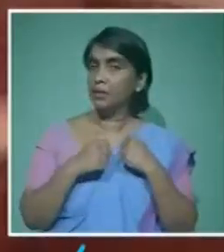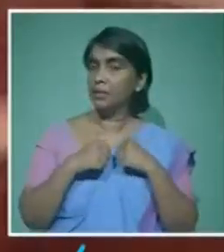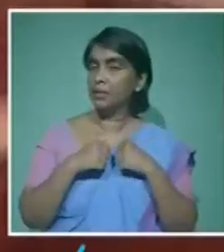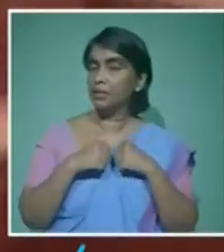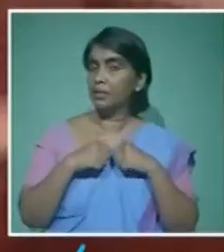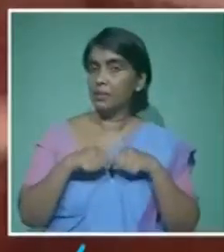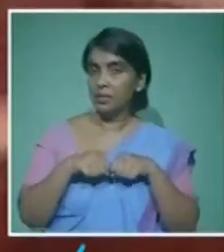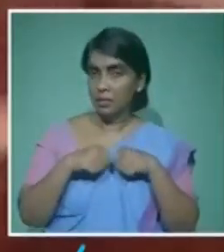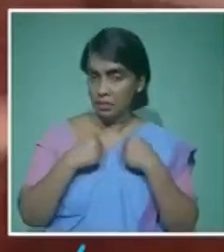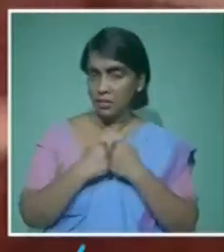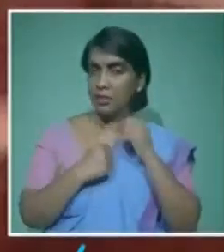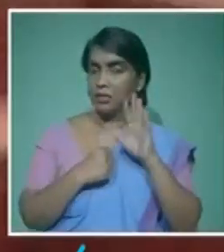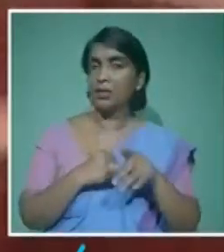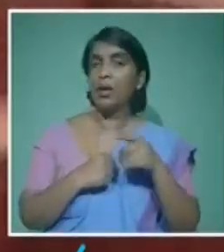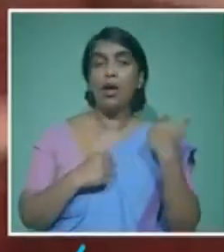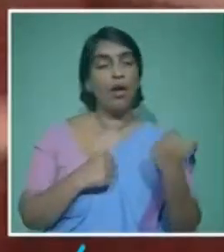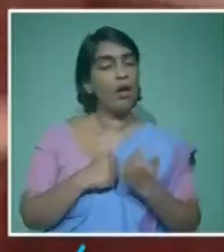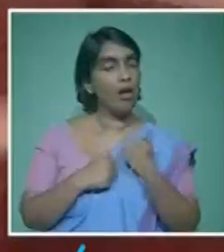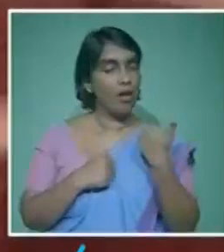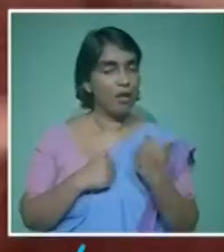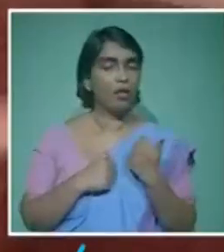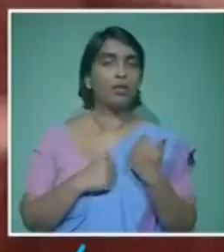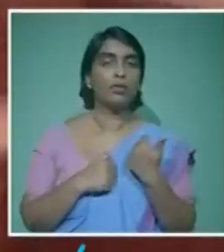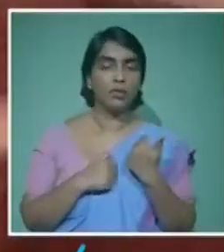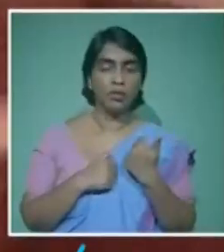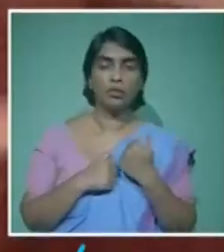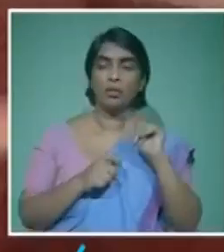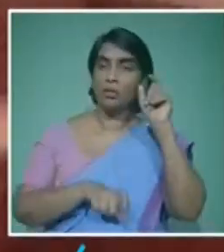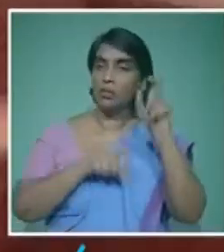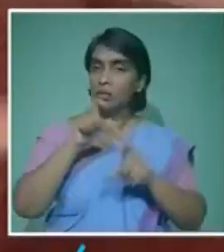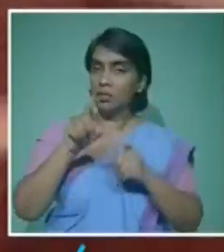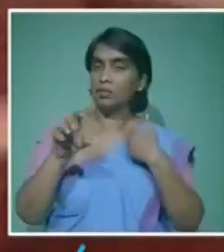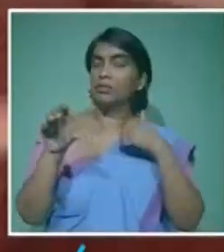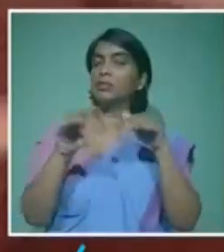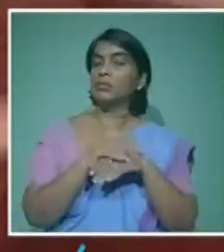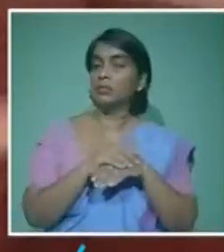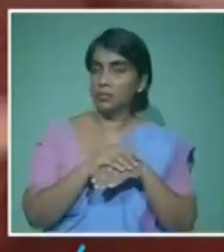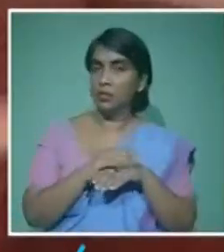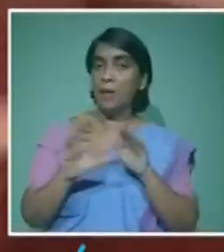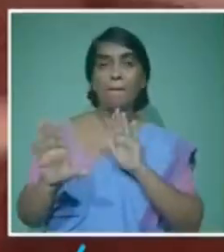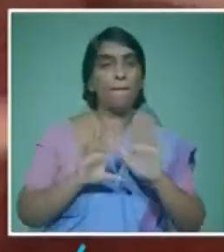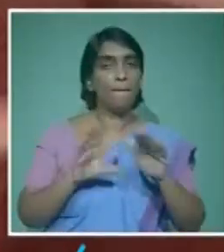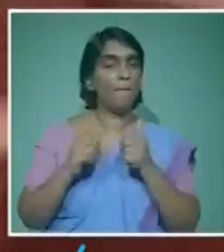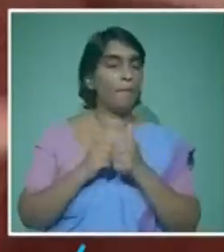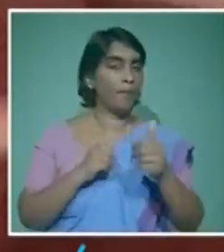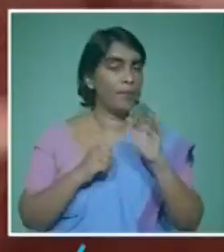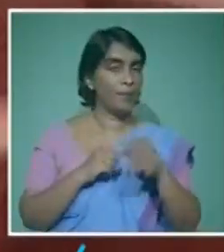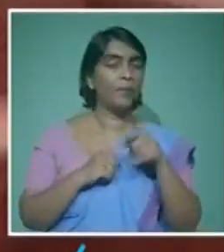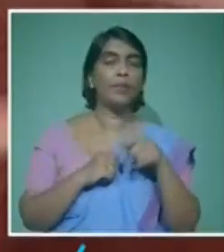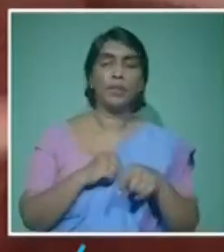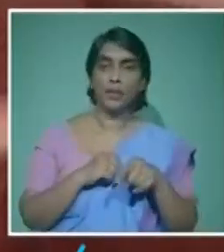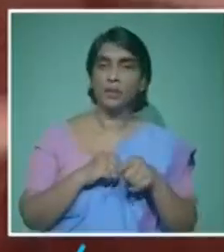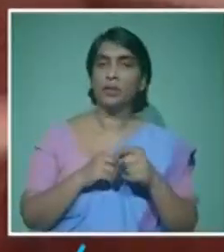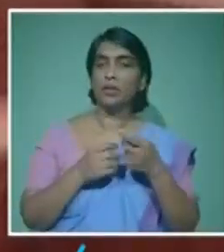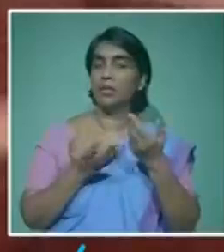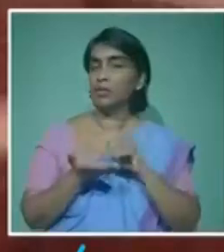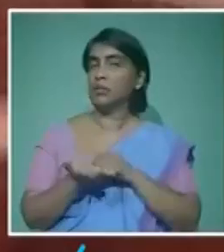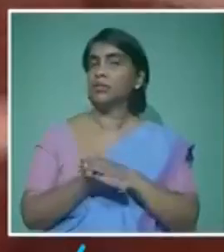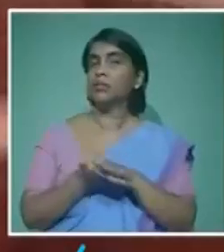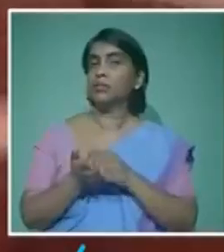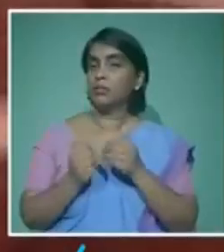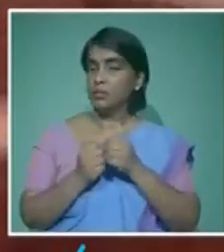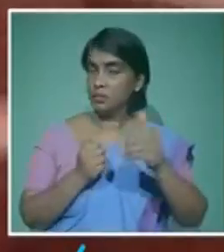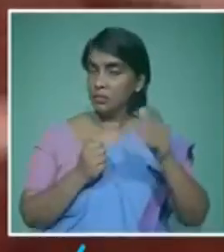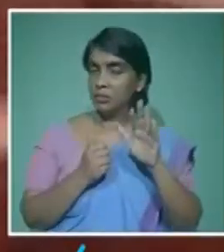தெரிவு செய்து மறுசீரமைப்புக்கு உட்படுத்தி வருகின்றோம். குறிப்பாக இந்திய கடனுதவி திட்டத்தின் கீழ் மூலப்பொருட்களை பெற்று